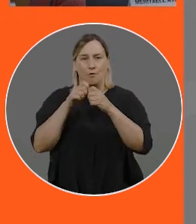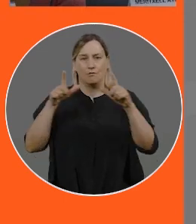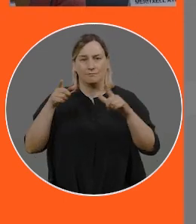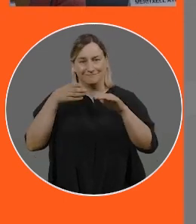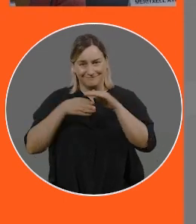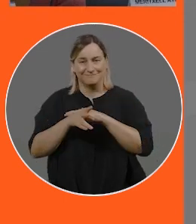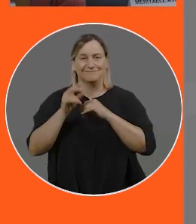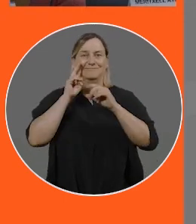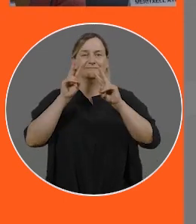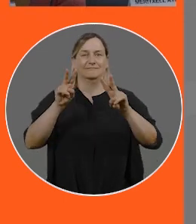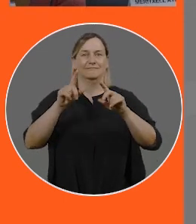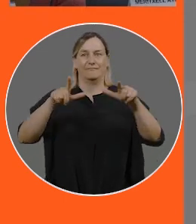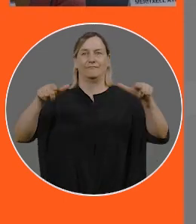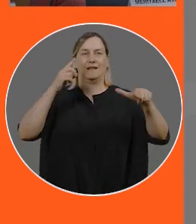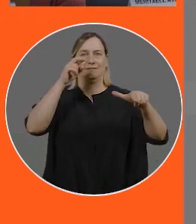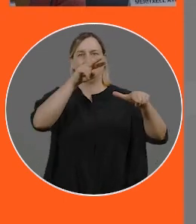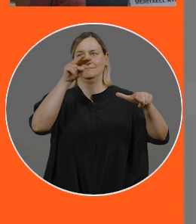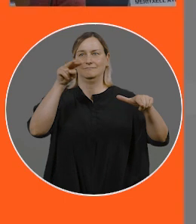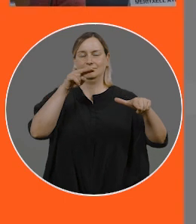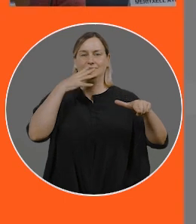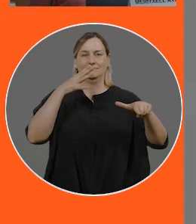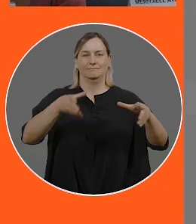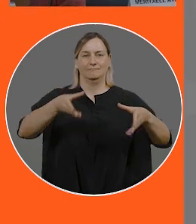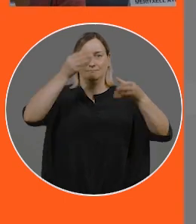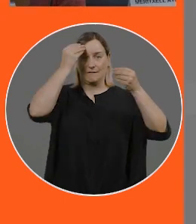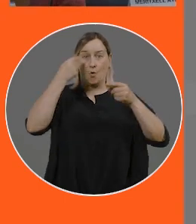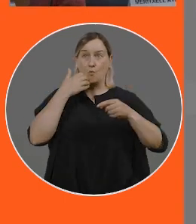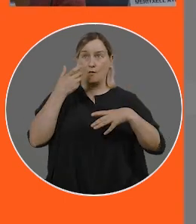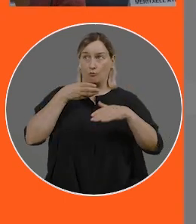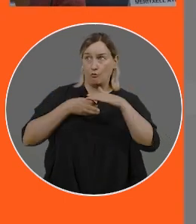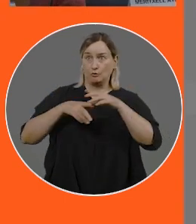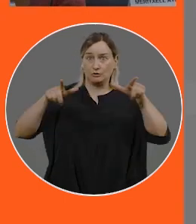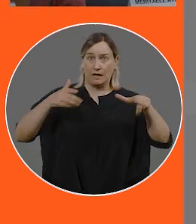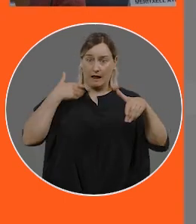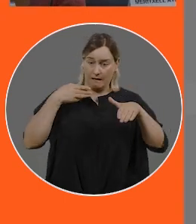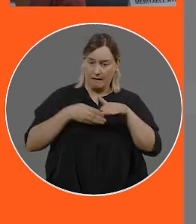aquesta sala, teniu una visió global de com és.